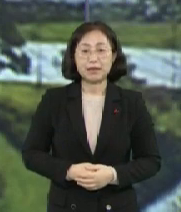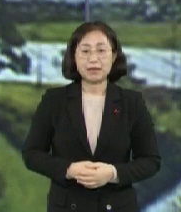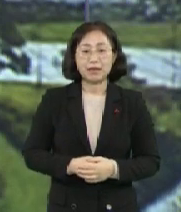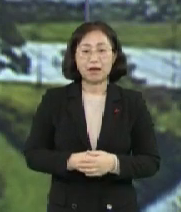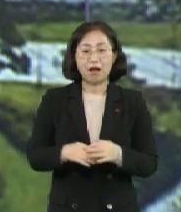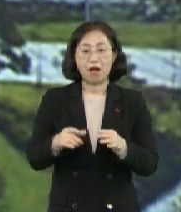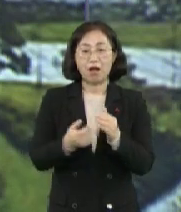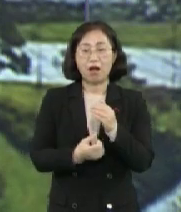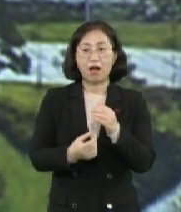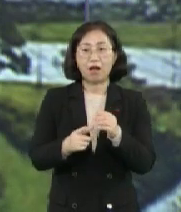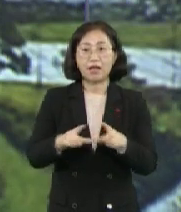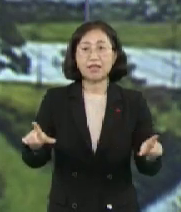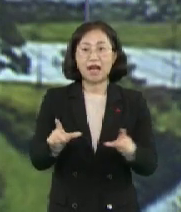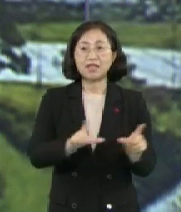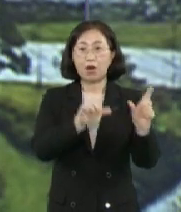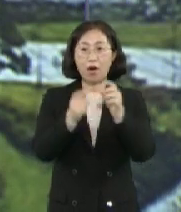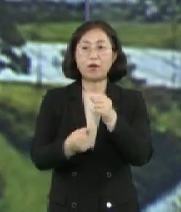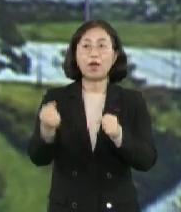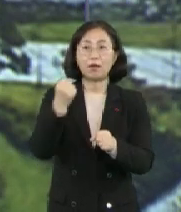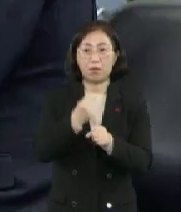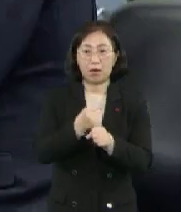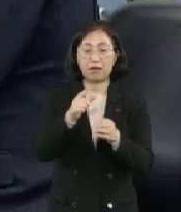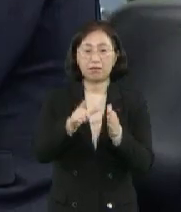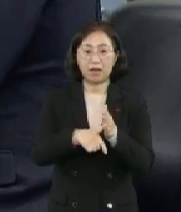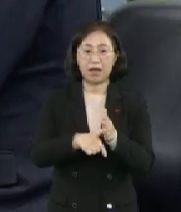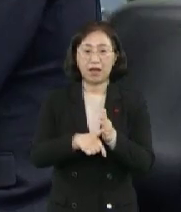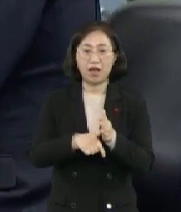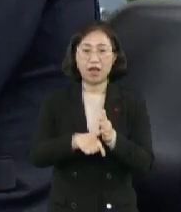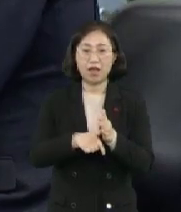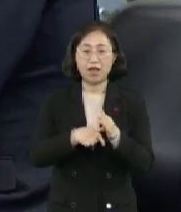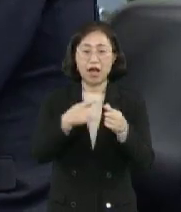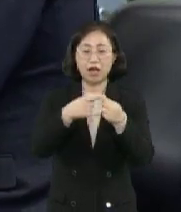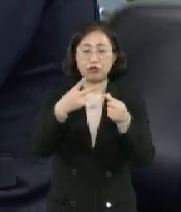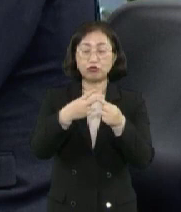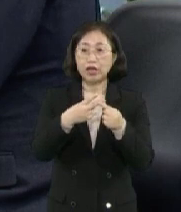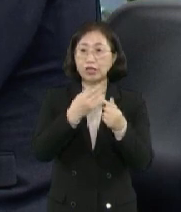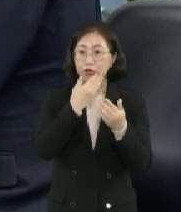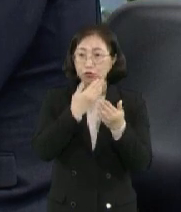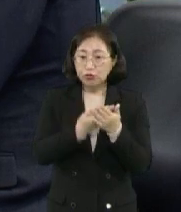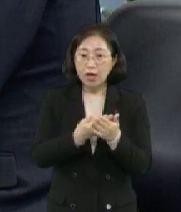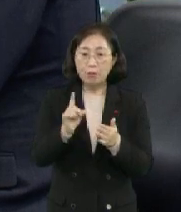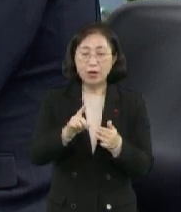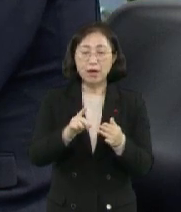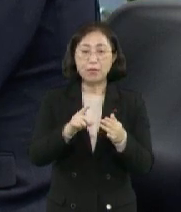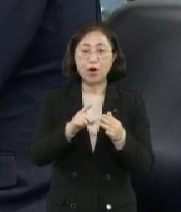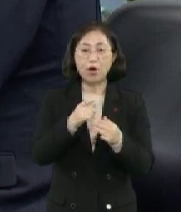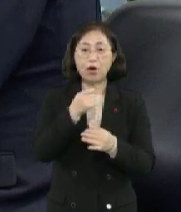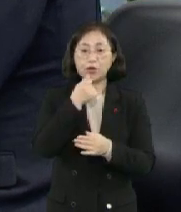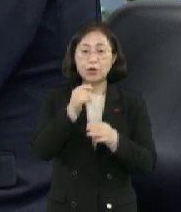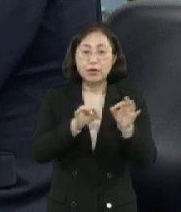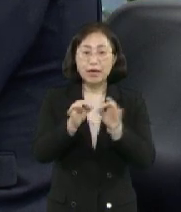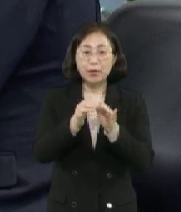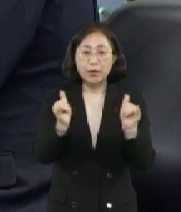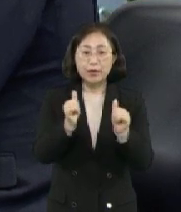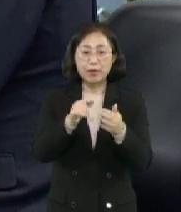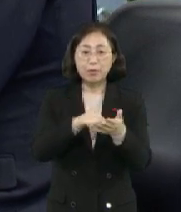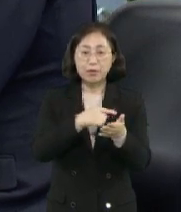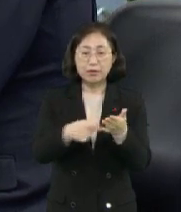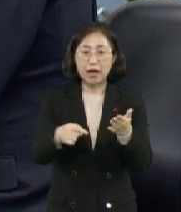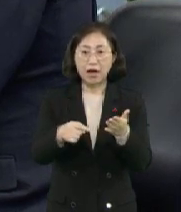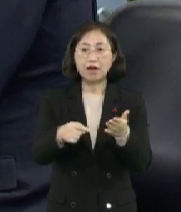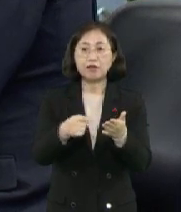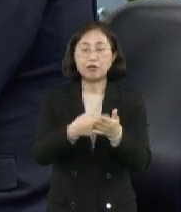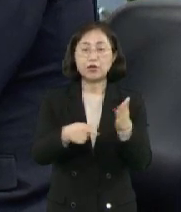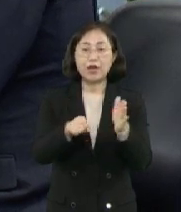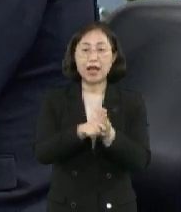일상 회복으로 가는 가운데 우리 한 두 가지 측면에서 중점을 두고 있습니다. 첫째는 소상공인 손실 보상을 위해서